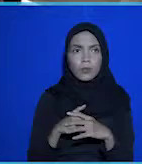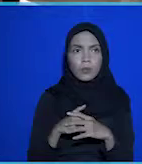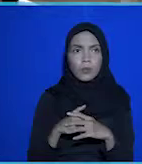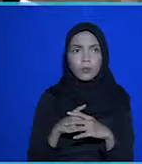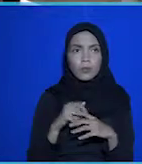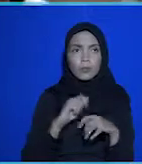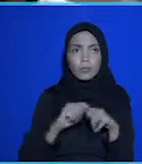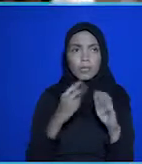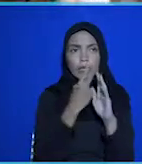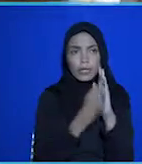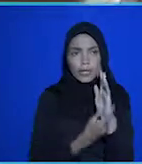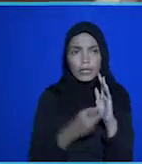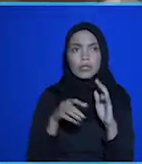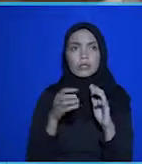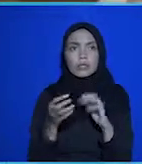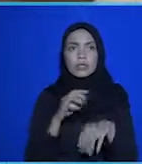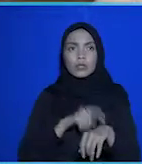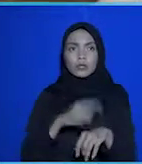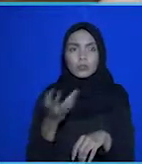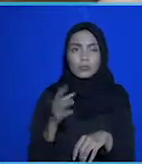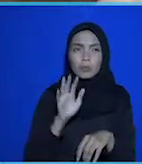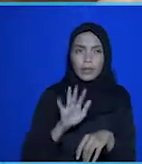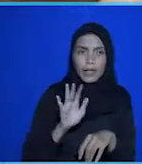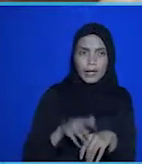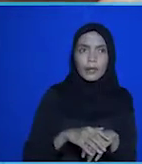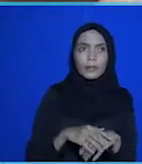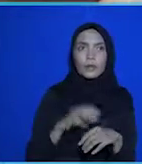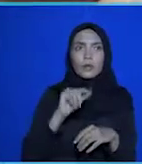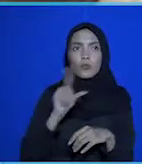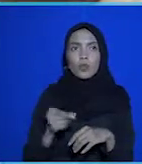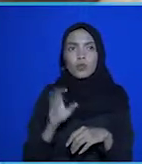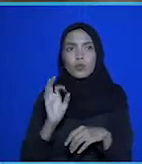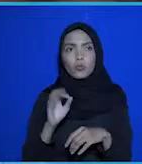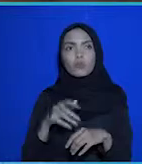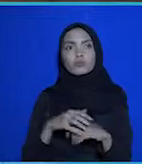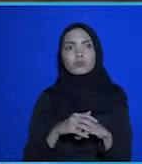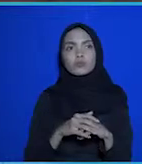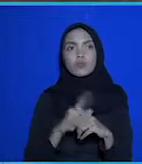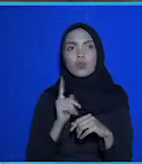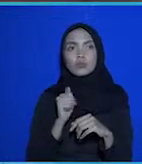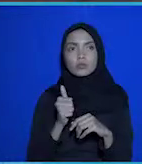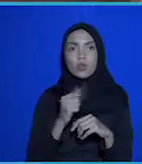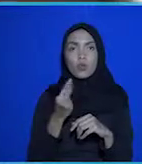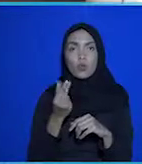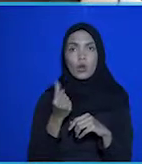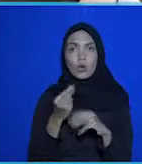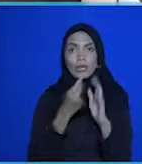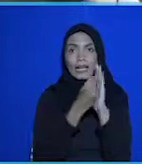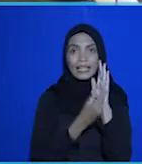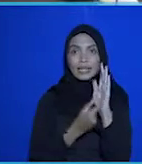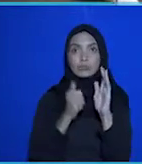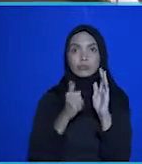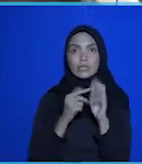Keuangan. Dan di Oktober diharapkan dana hibah ini sudah bisa kita transfer